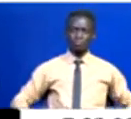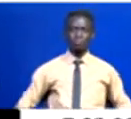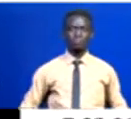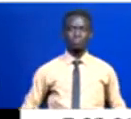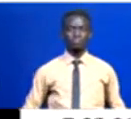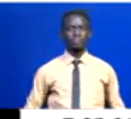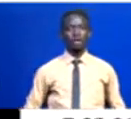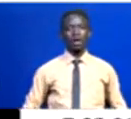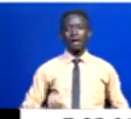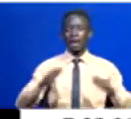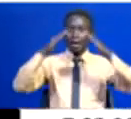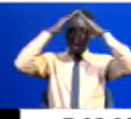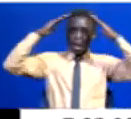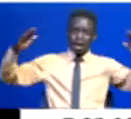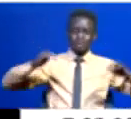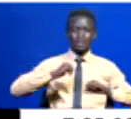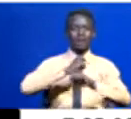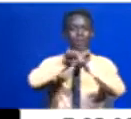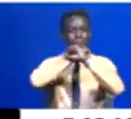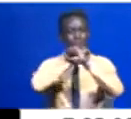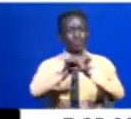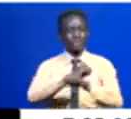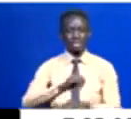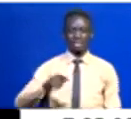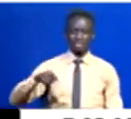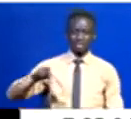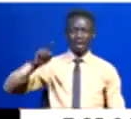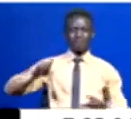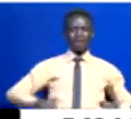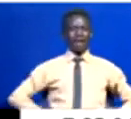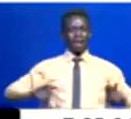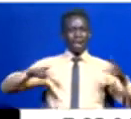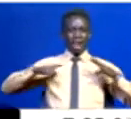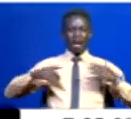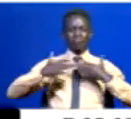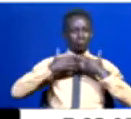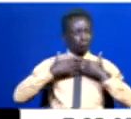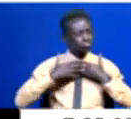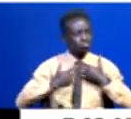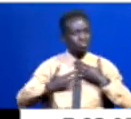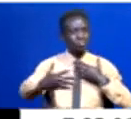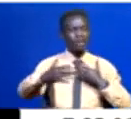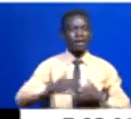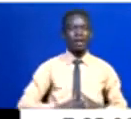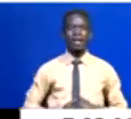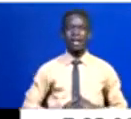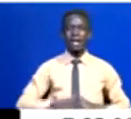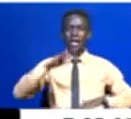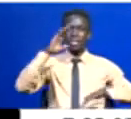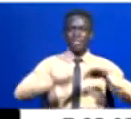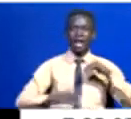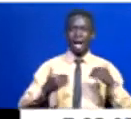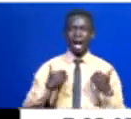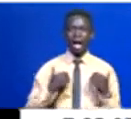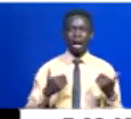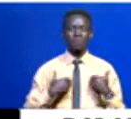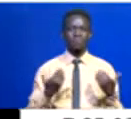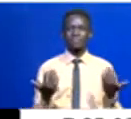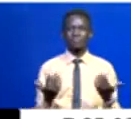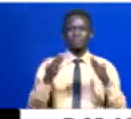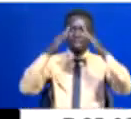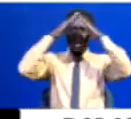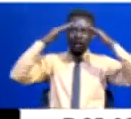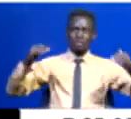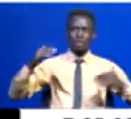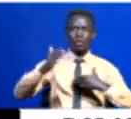over their heads for the rest of their lives. And having a roof, through our experience, is